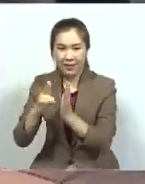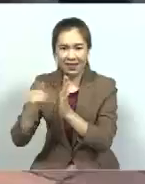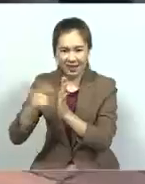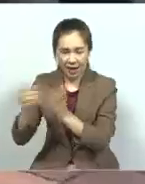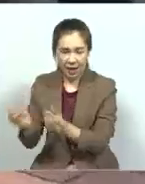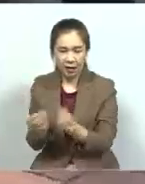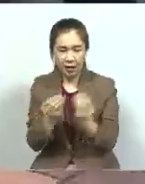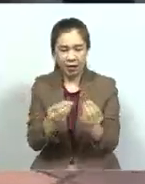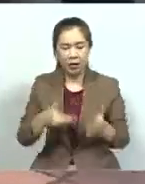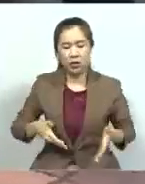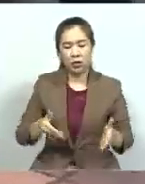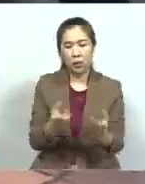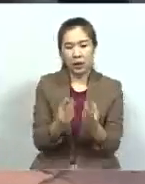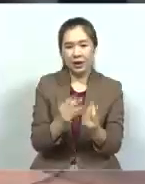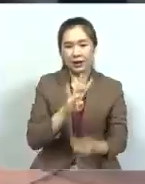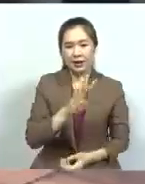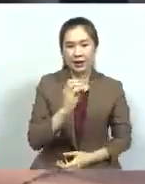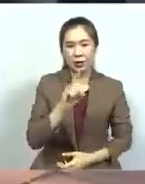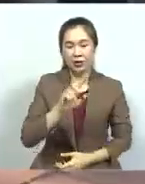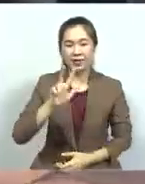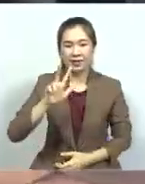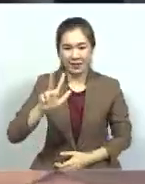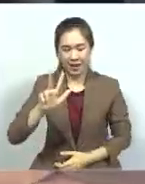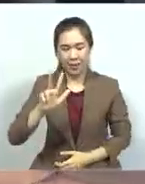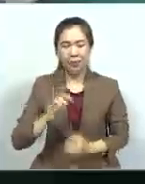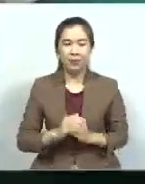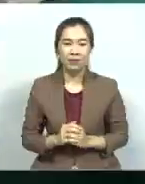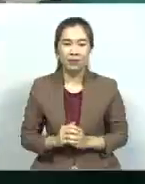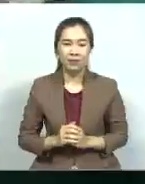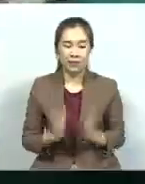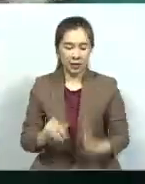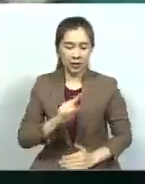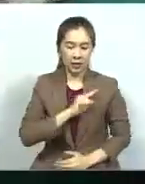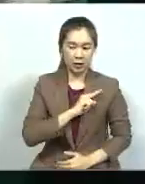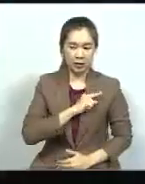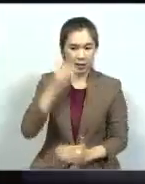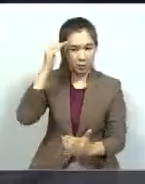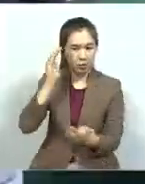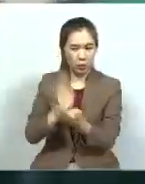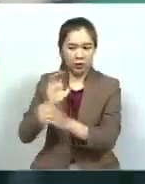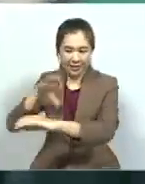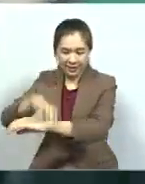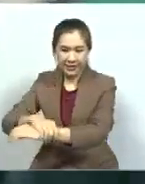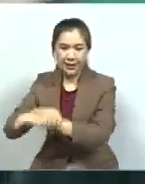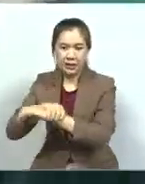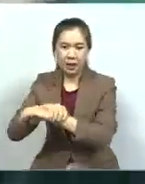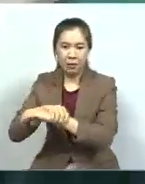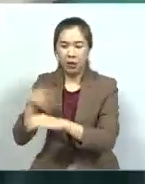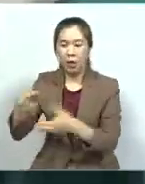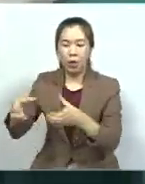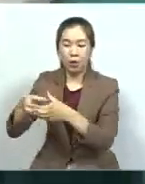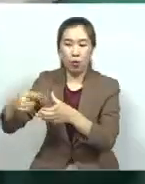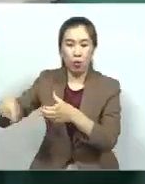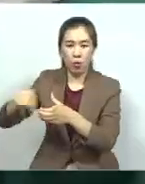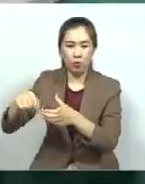อยู่บริเวณถนนหมายเลข4013หมู่1ตำบลเวียงเหนือเจ้าหน้าที่ก็เลยแสดงตัวเข้าจับกุมแล้วก็ขอเข้าตรวจค้นแต่ว่ากลุ่มค